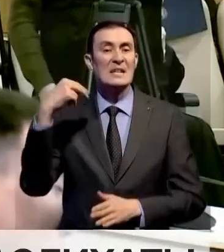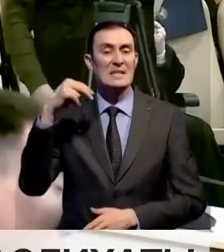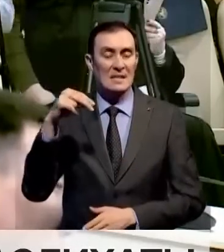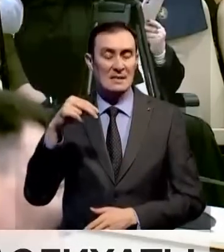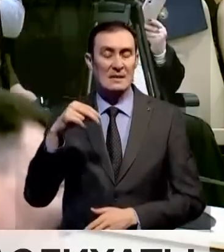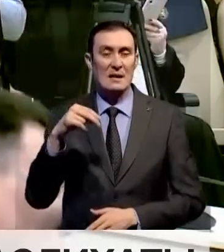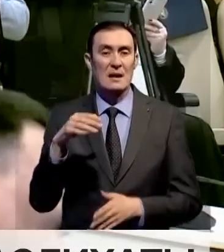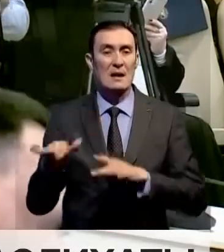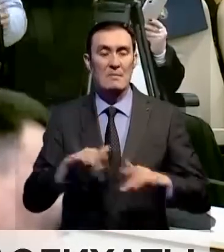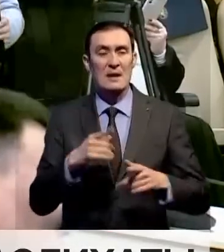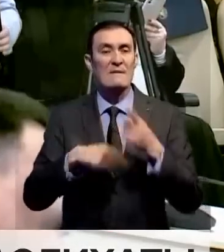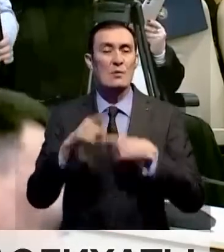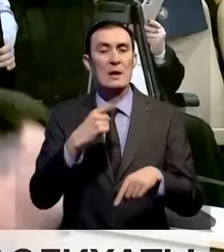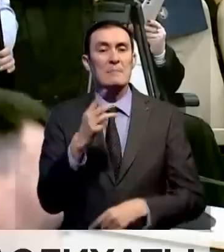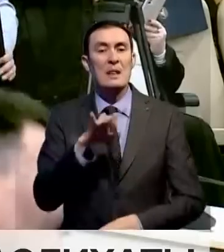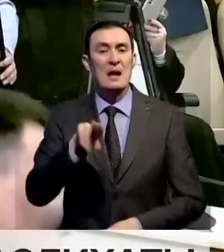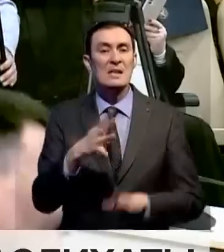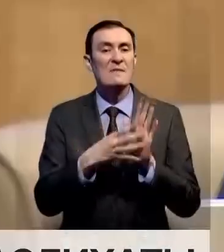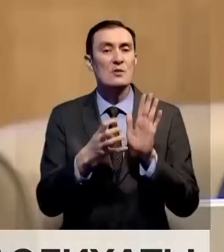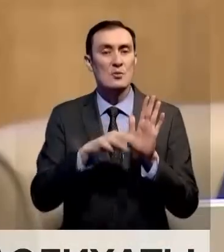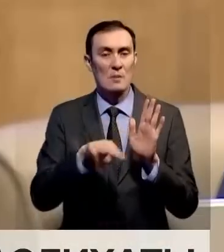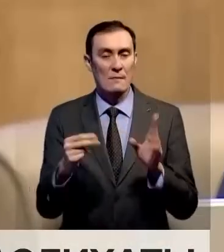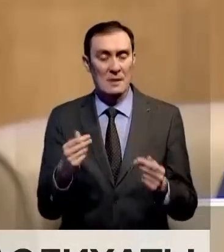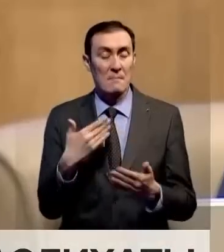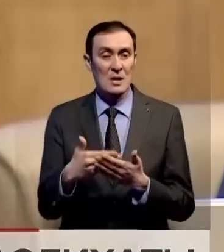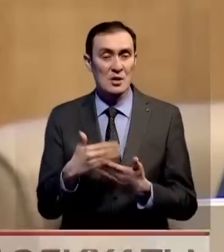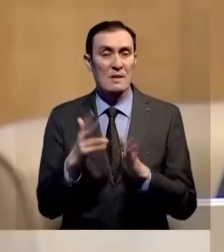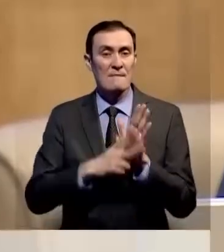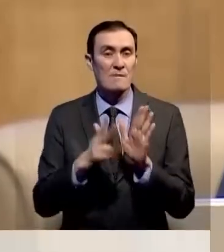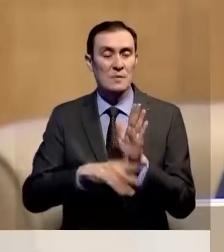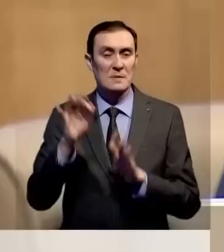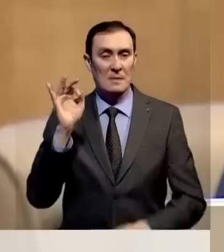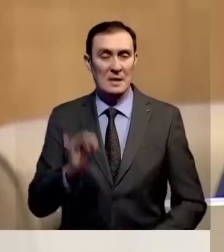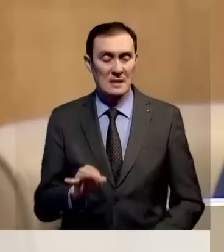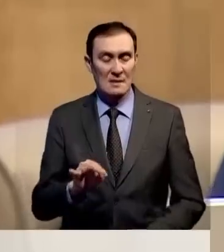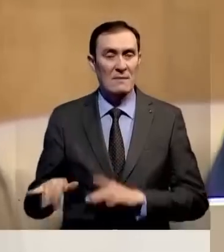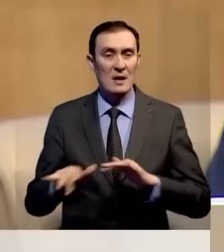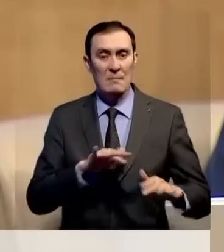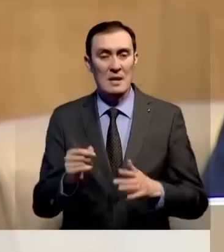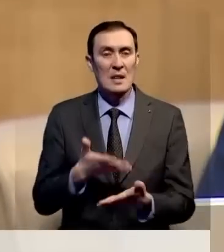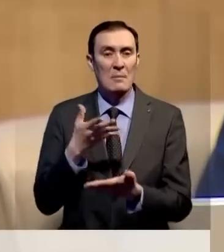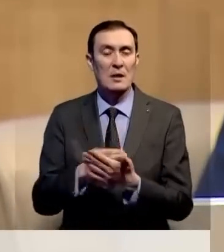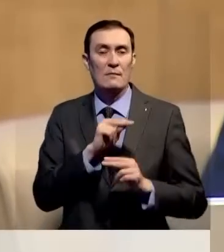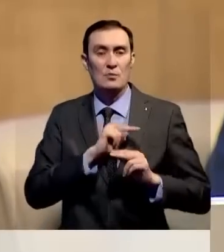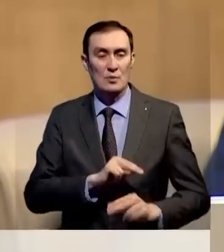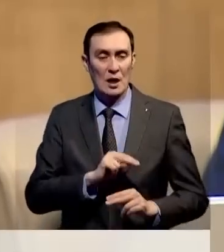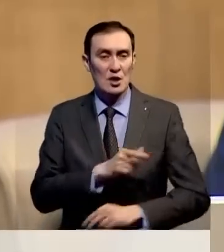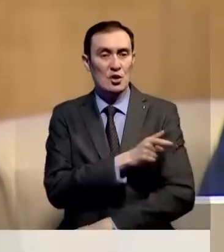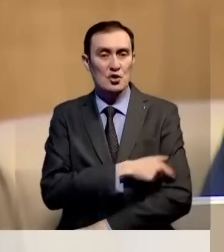мы вернули 1 миллиард 900 миллионов тенге. Почти 80% кампании – это оплата труда